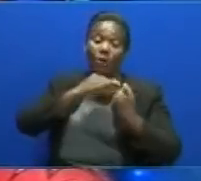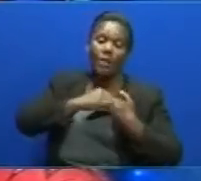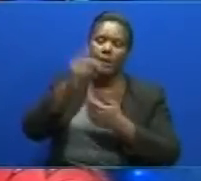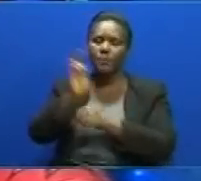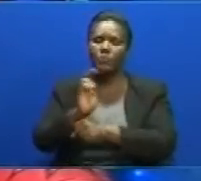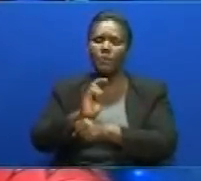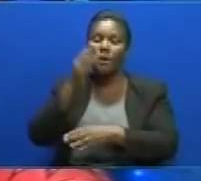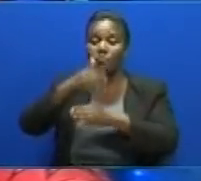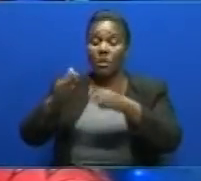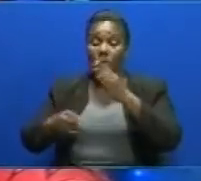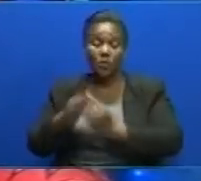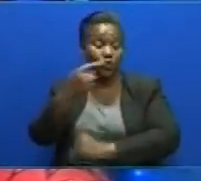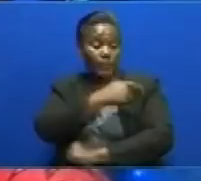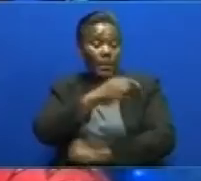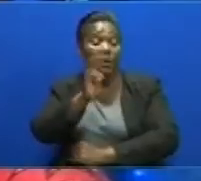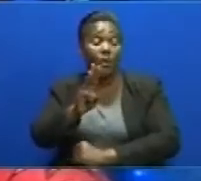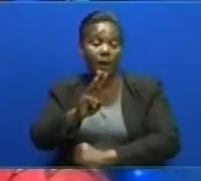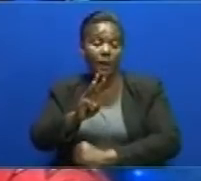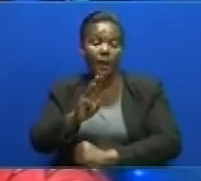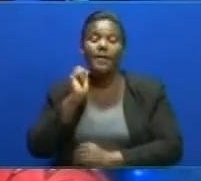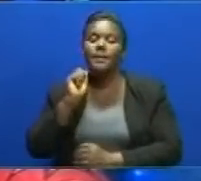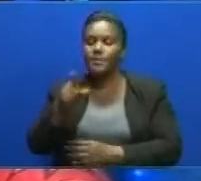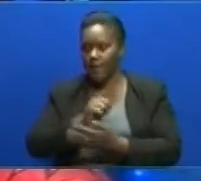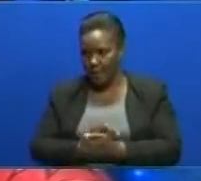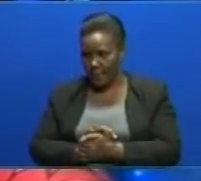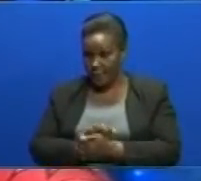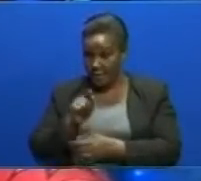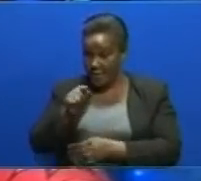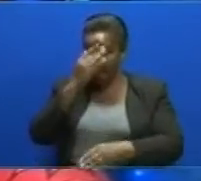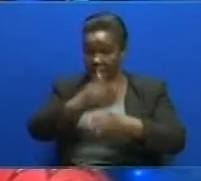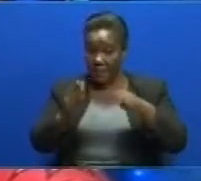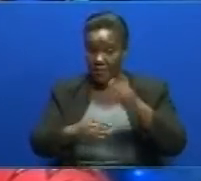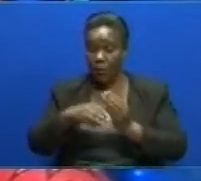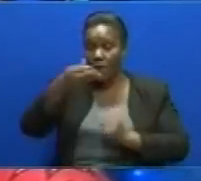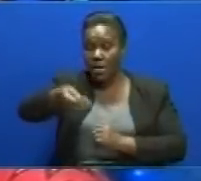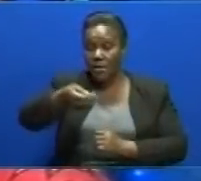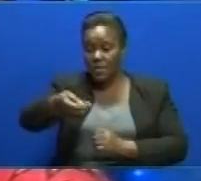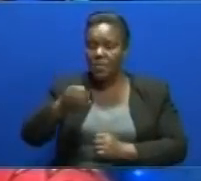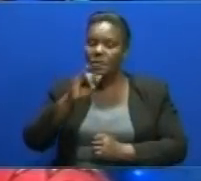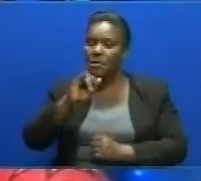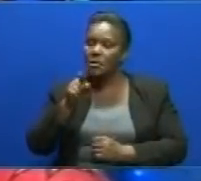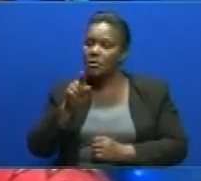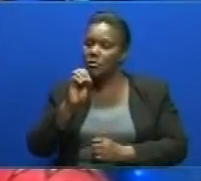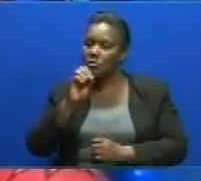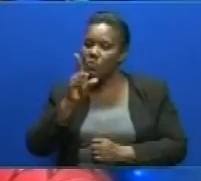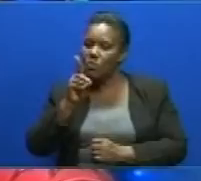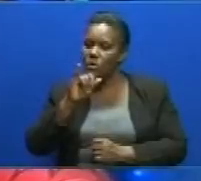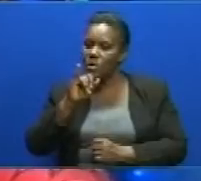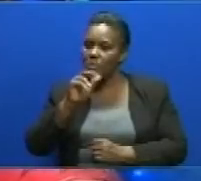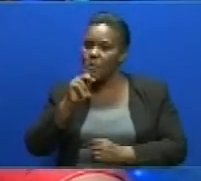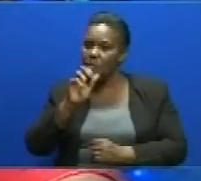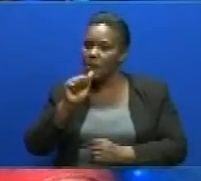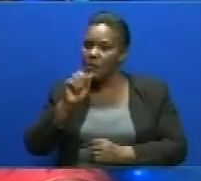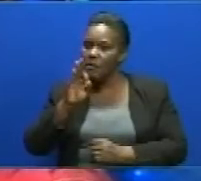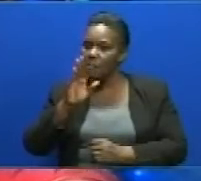Iringa inayojengwa kijiji cha Igodikafu, baada ya mafundi hao kupokea malipo ya kutoonekana katika eneo